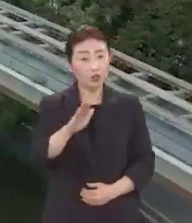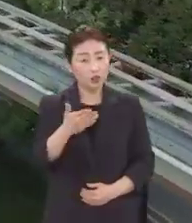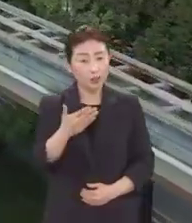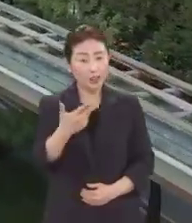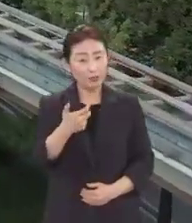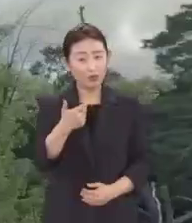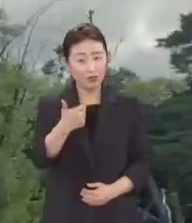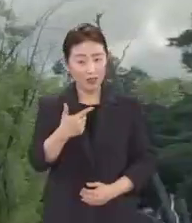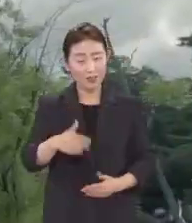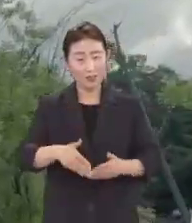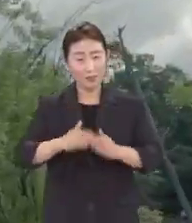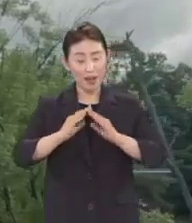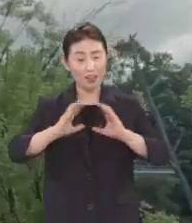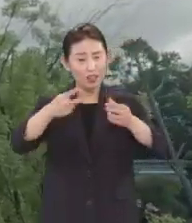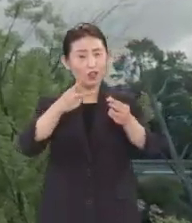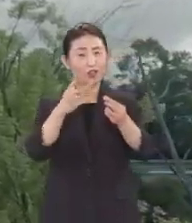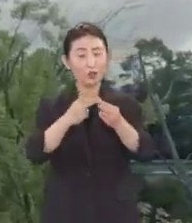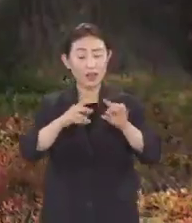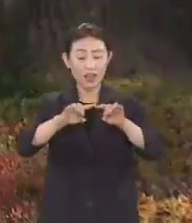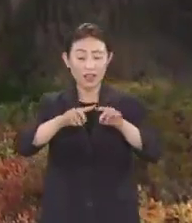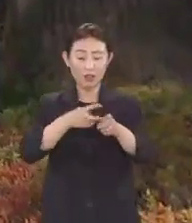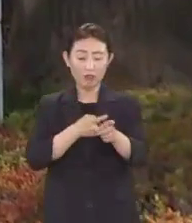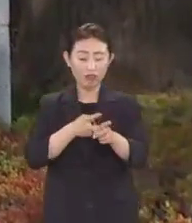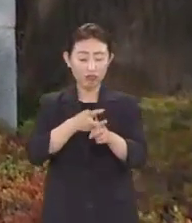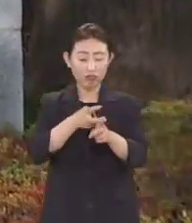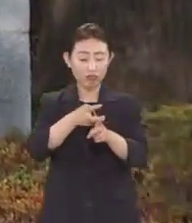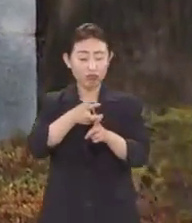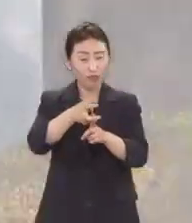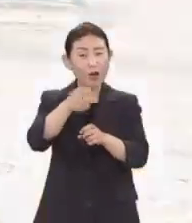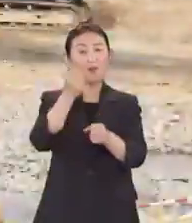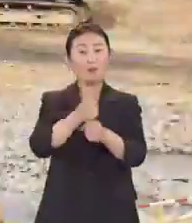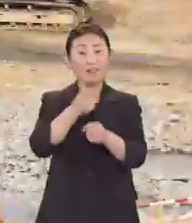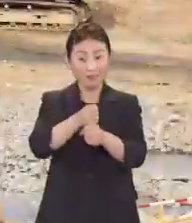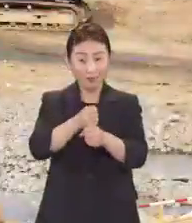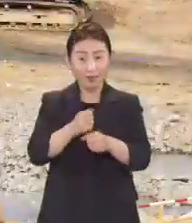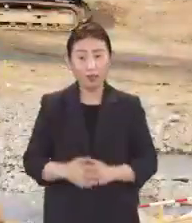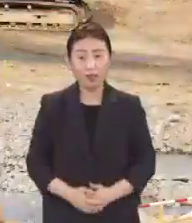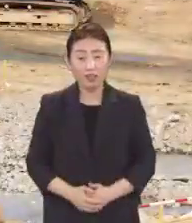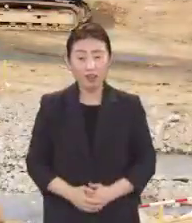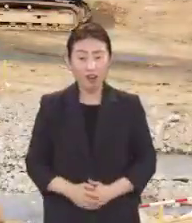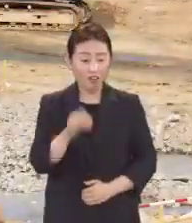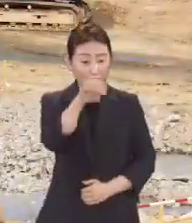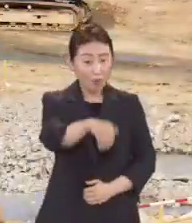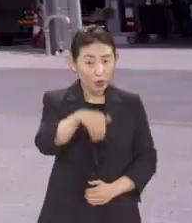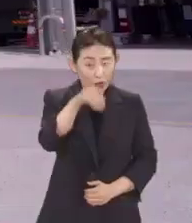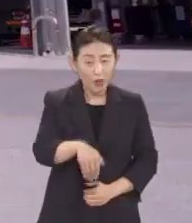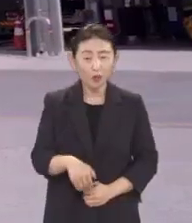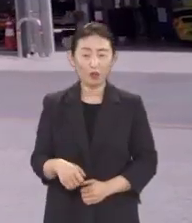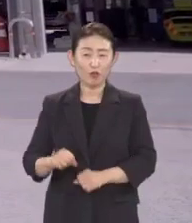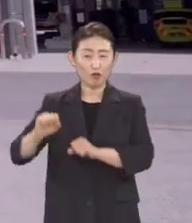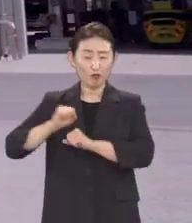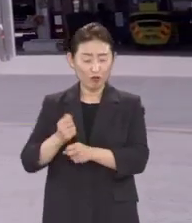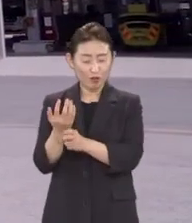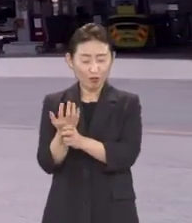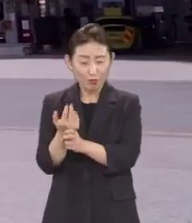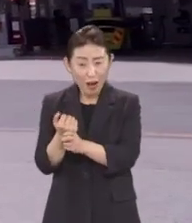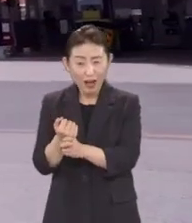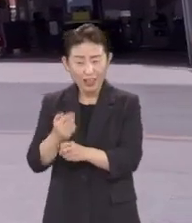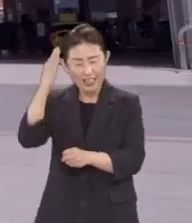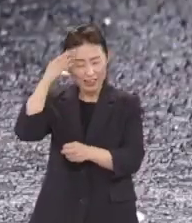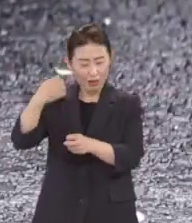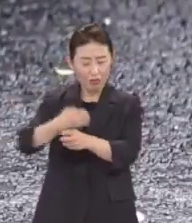1976년 설립돼 세계 두 번째로 자기 부상열차를 상용화한 기계연구원. 건설기계와 군용차량 같은 특수차량의